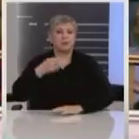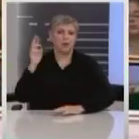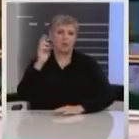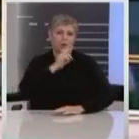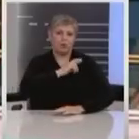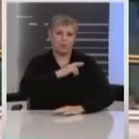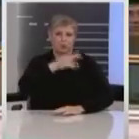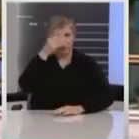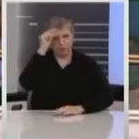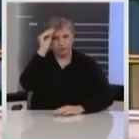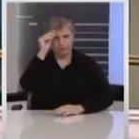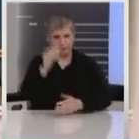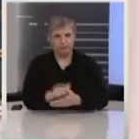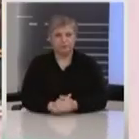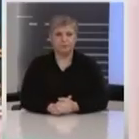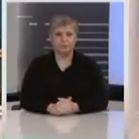κύριος Αλέξης Τσίπρας.